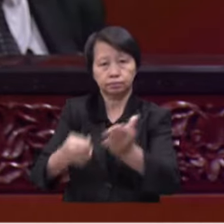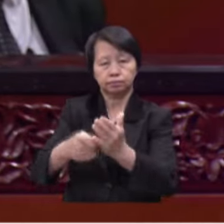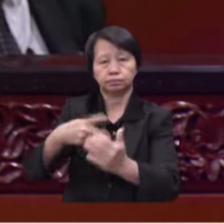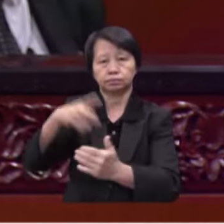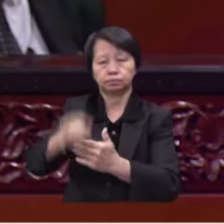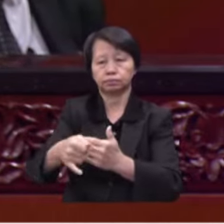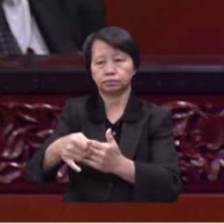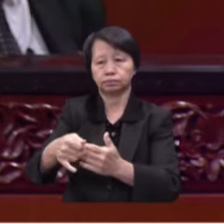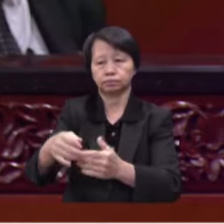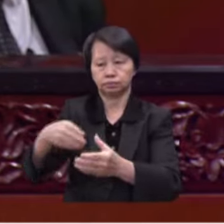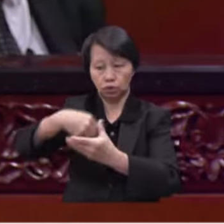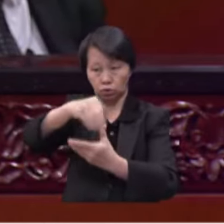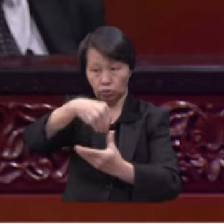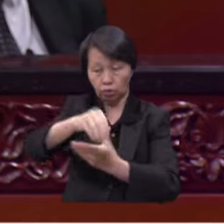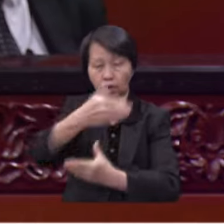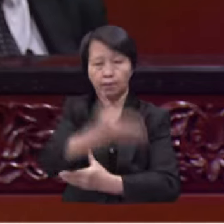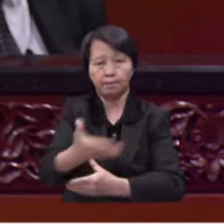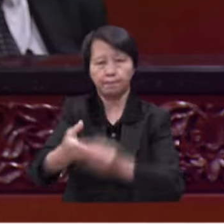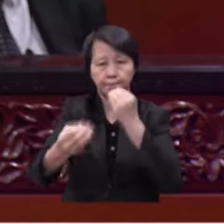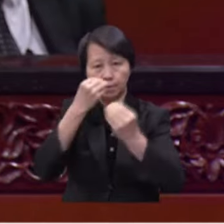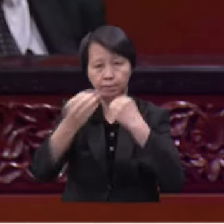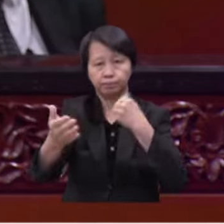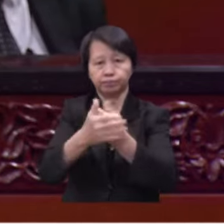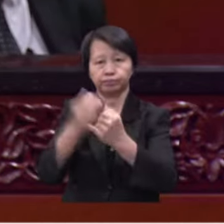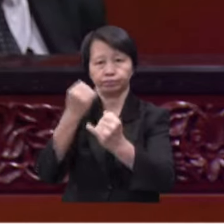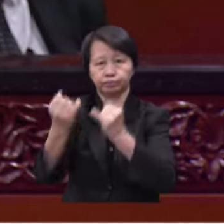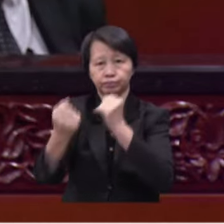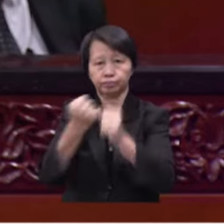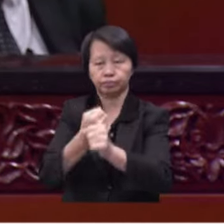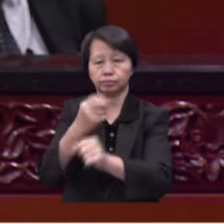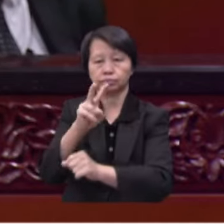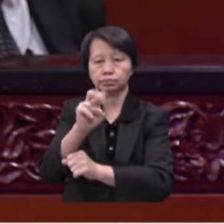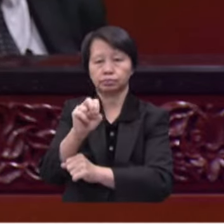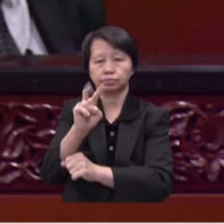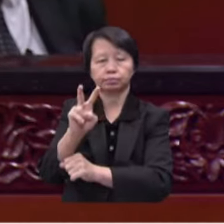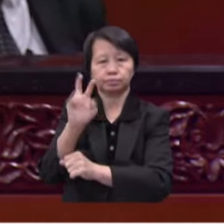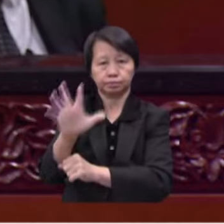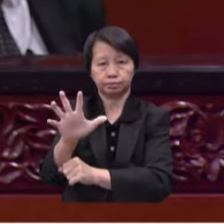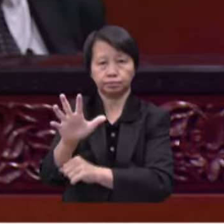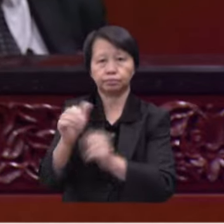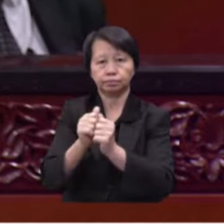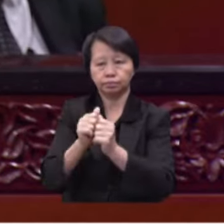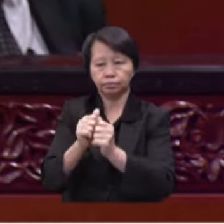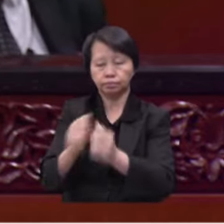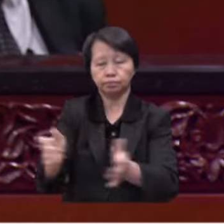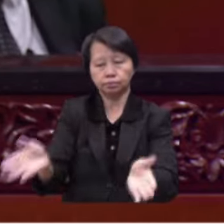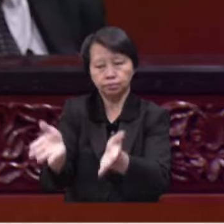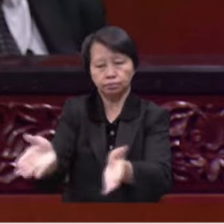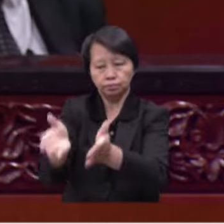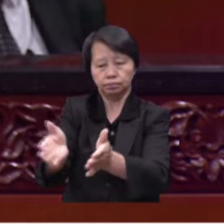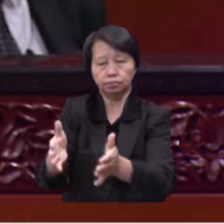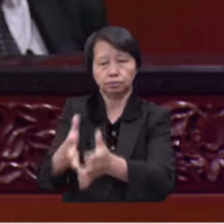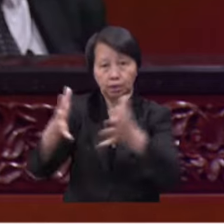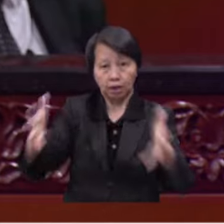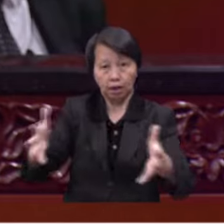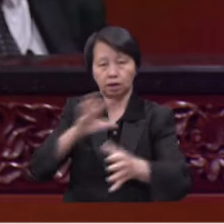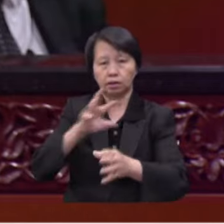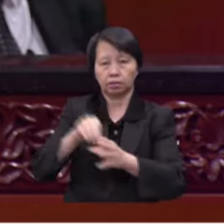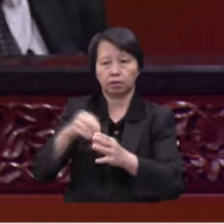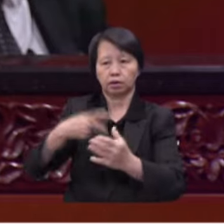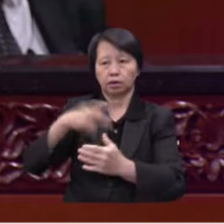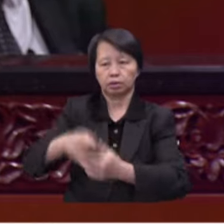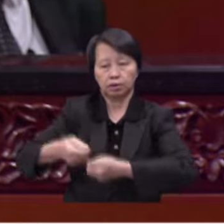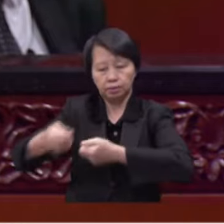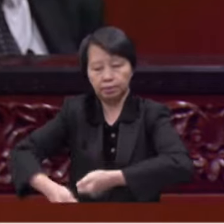Project pengeluaran paham makanan sehingga akhir tahun 2025 dengan Scope kalahkan turut diperluas meranggumi